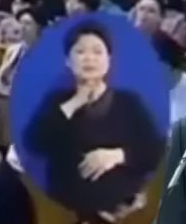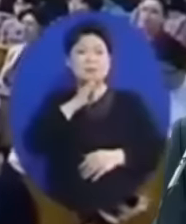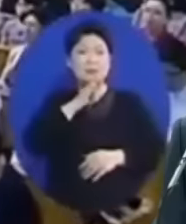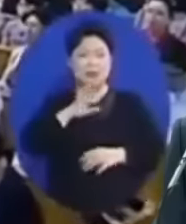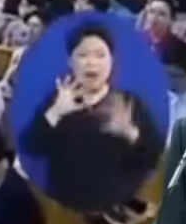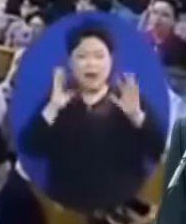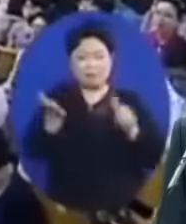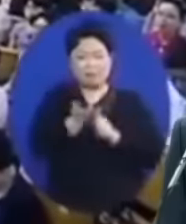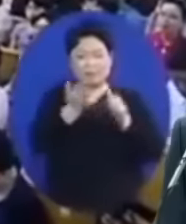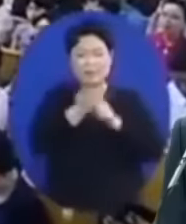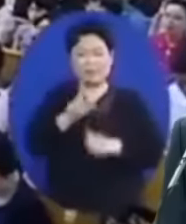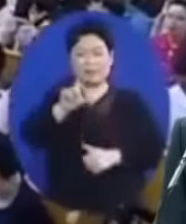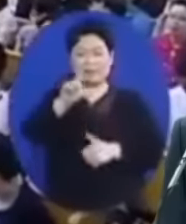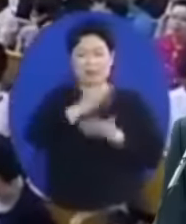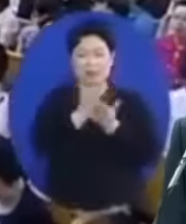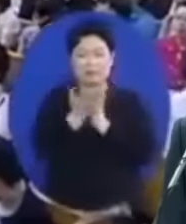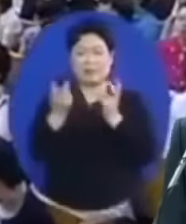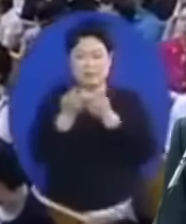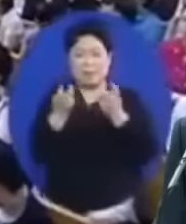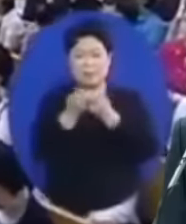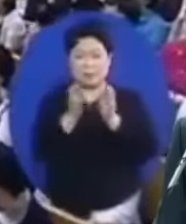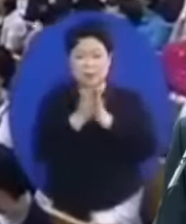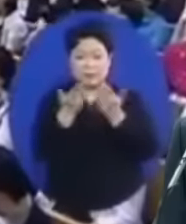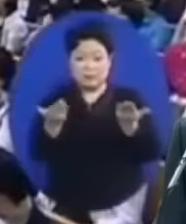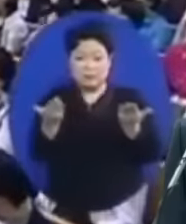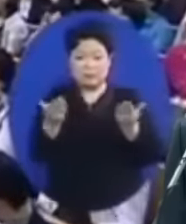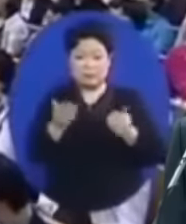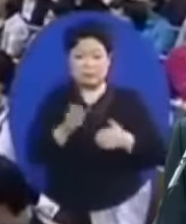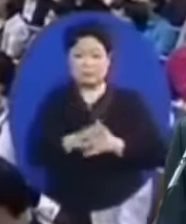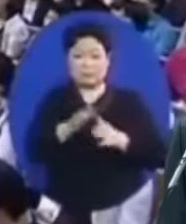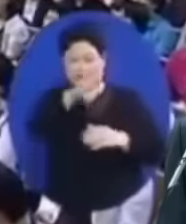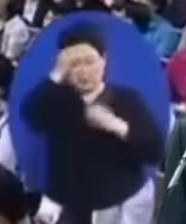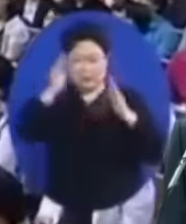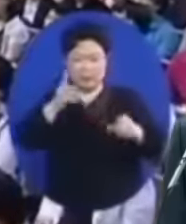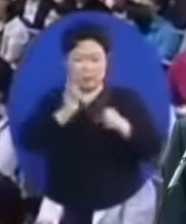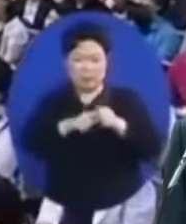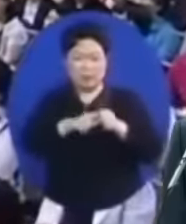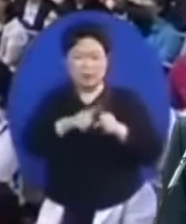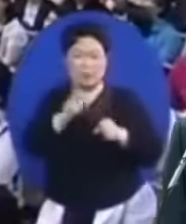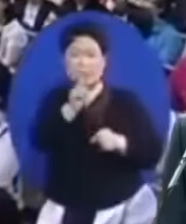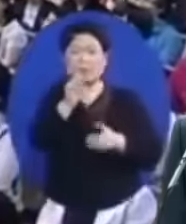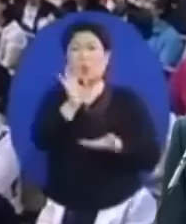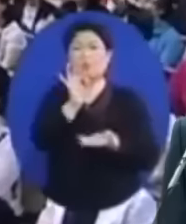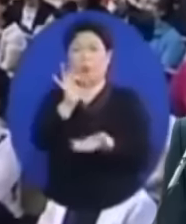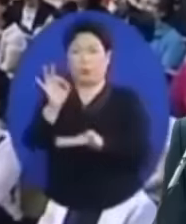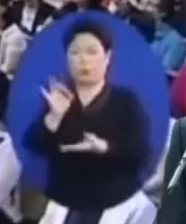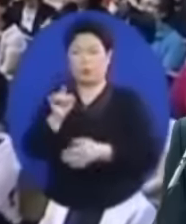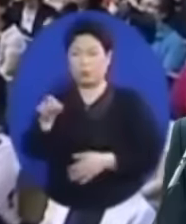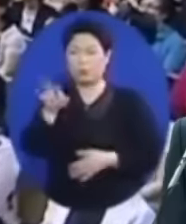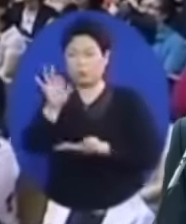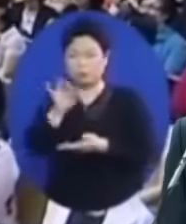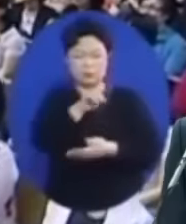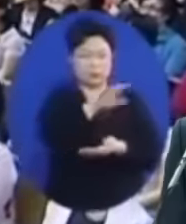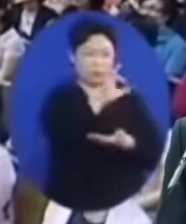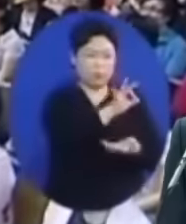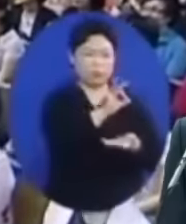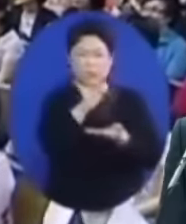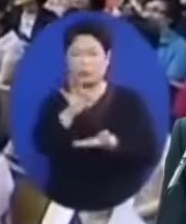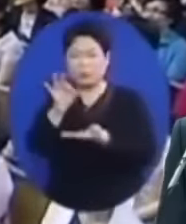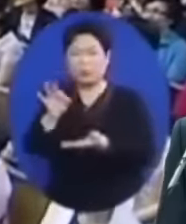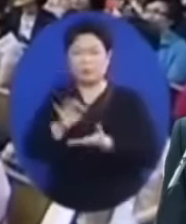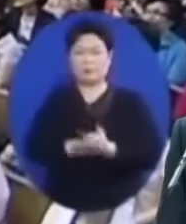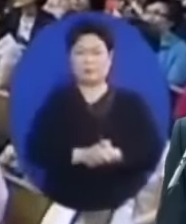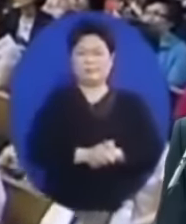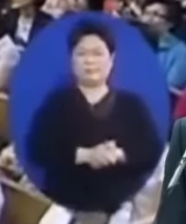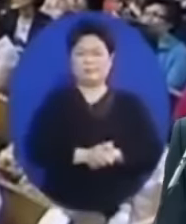키우는 15가지 방법 등 책 제목만 보면 인생의 목표가 오직 돈입니다. 여기도 돈, 저기도 돈, 저기도 돈,